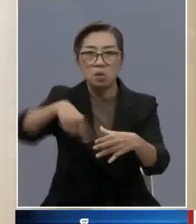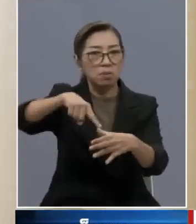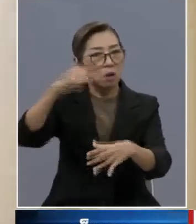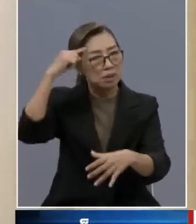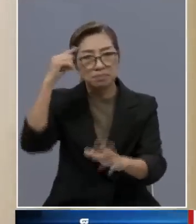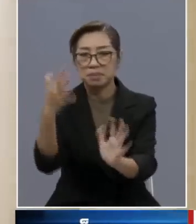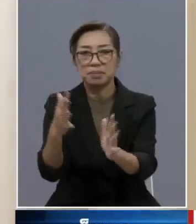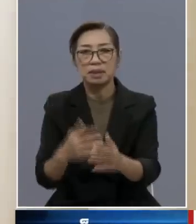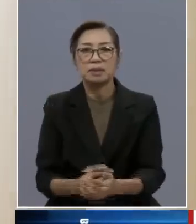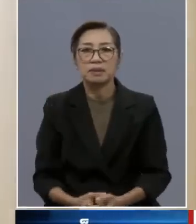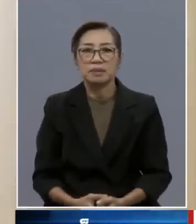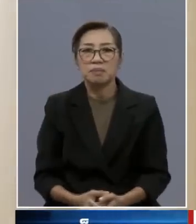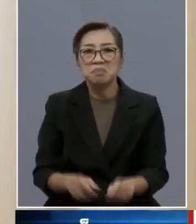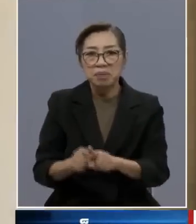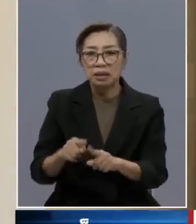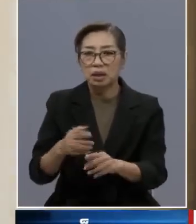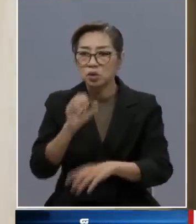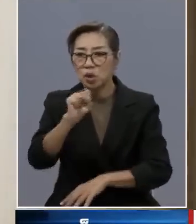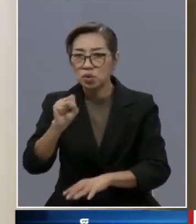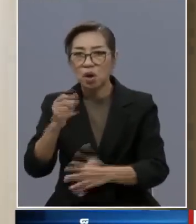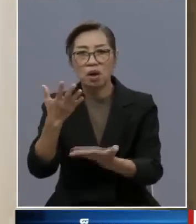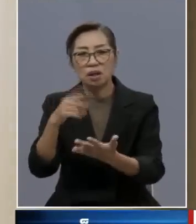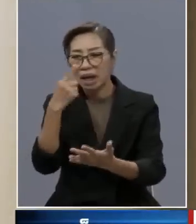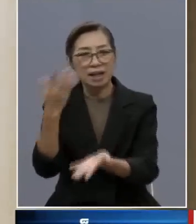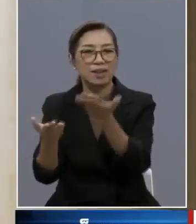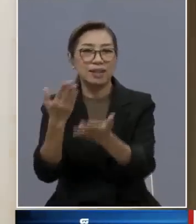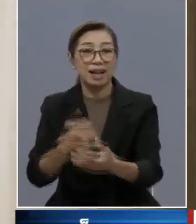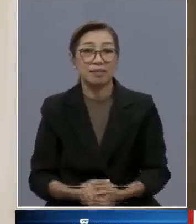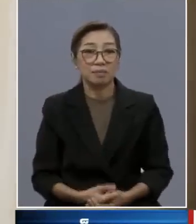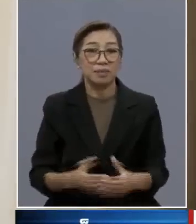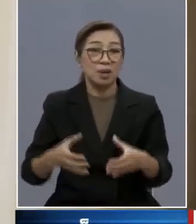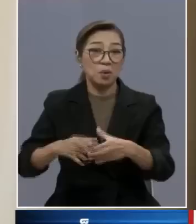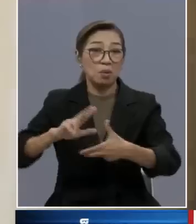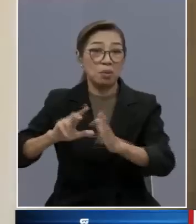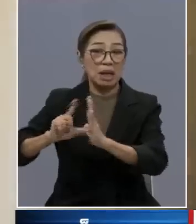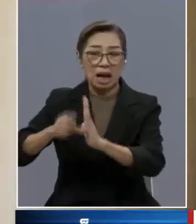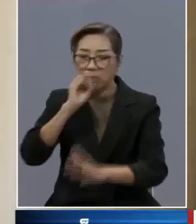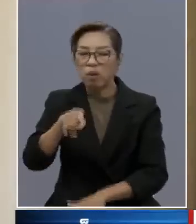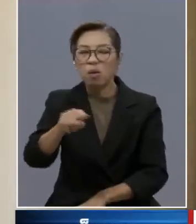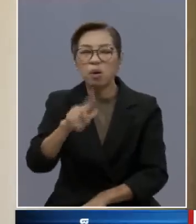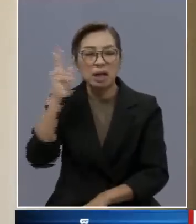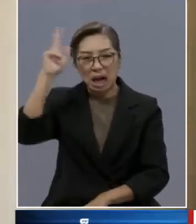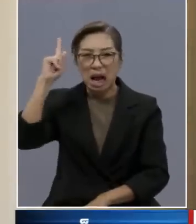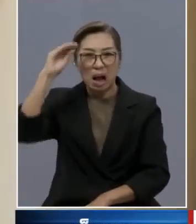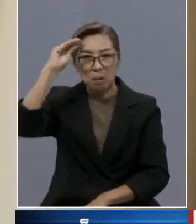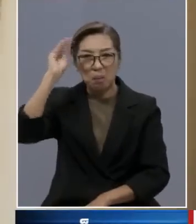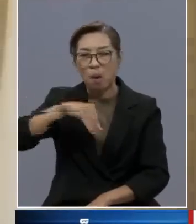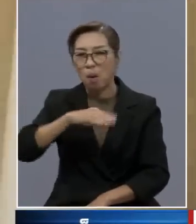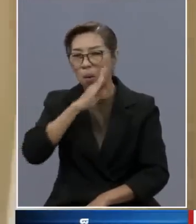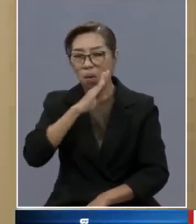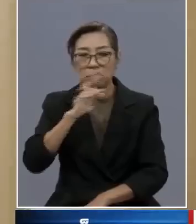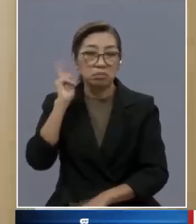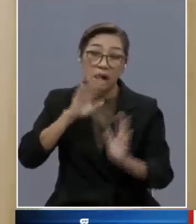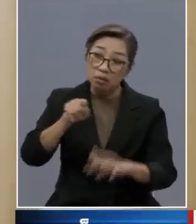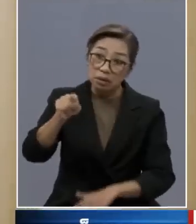ะไม่ว่าจะเป็นผู้สมัคร นี่ฮะในส่วนของเลขาพรรคมองว่าเป็นเฟกนิวนะแต่พอถามต่อว่ามันจะปิดประตูตายเลยไห